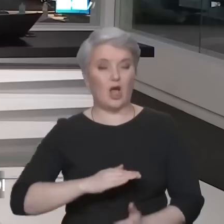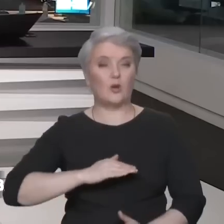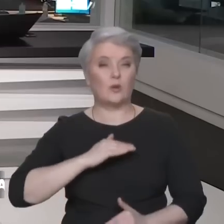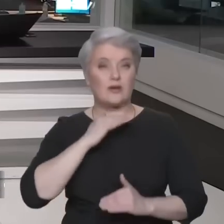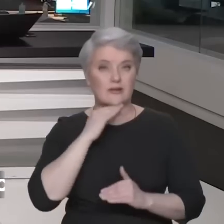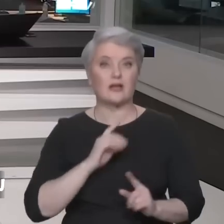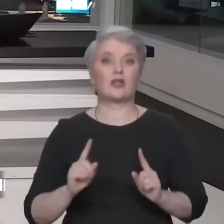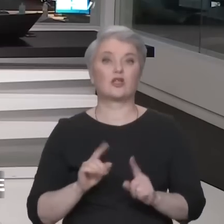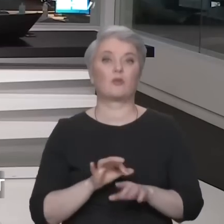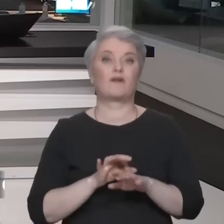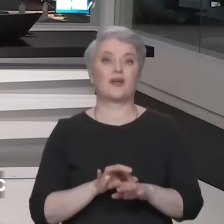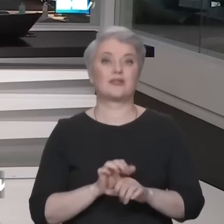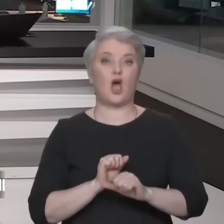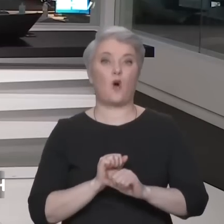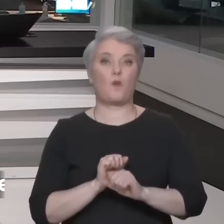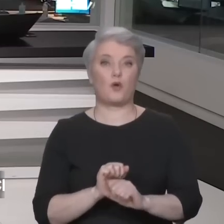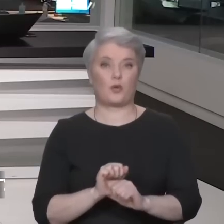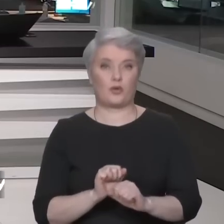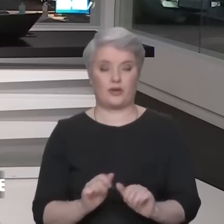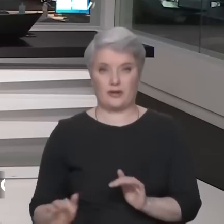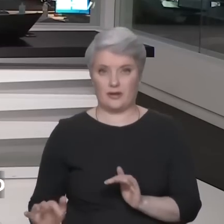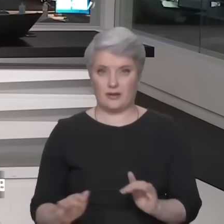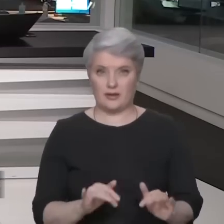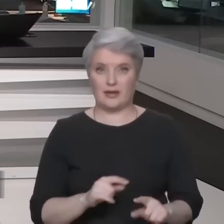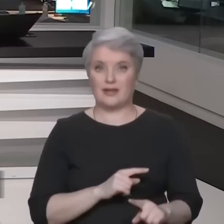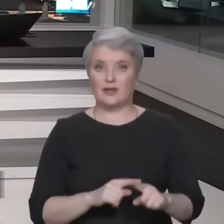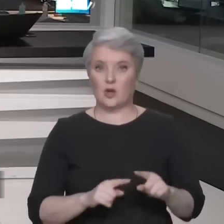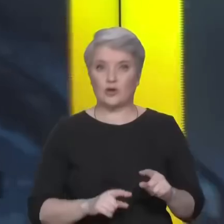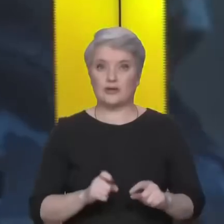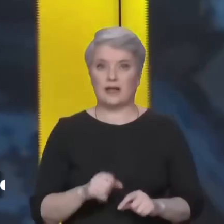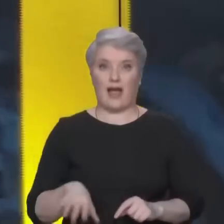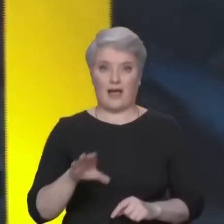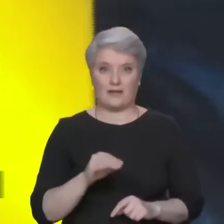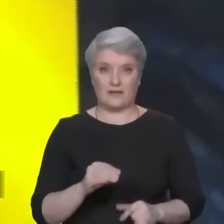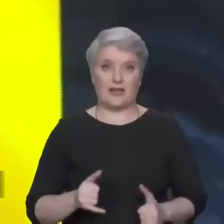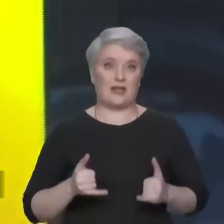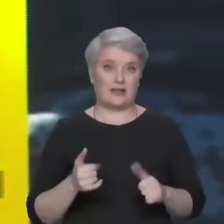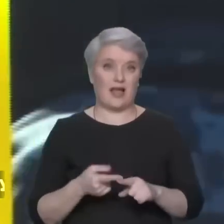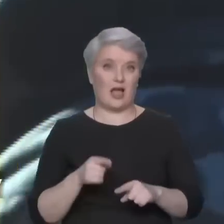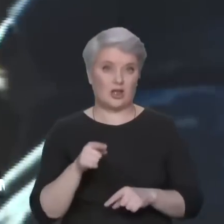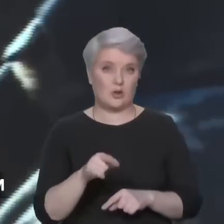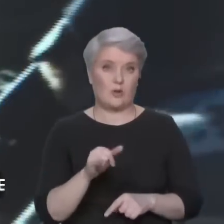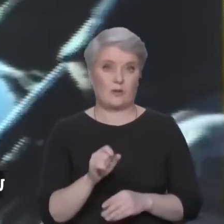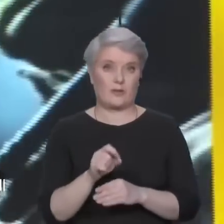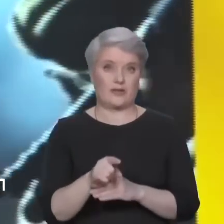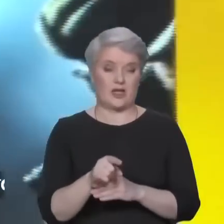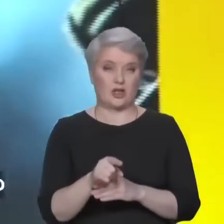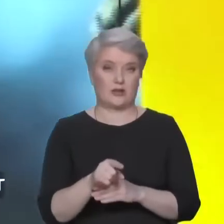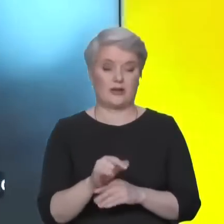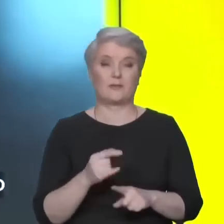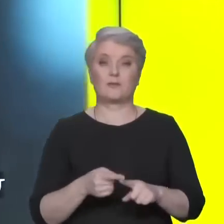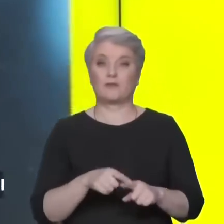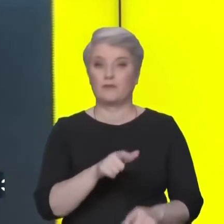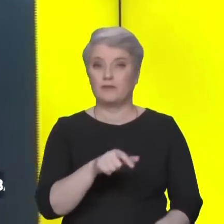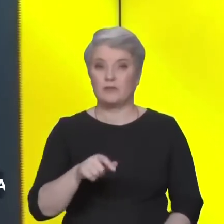вести оборонні дії. І, скоріш за все, він саме для цього і призначений. По-друге, цей ресурс, його